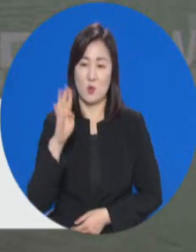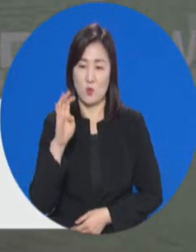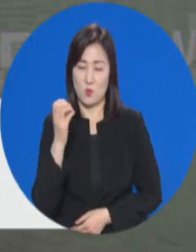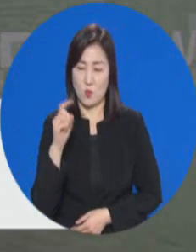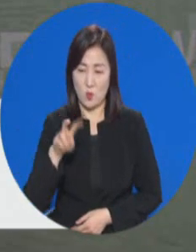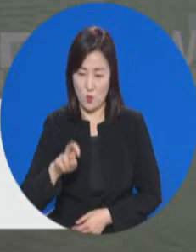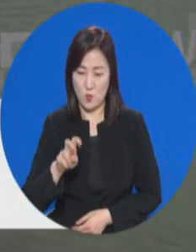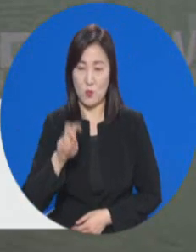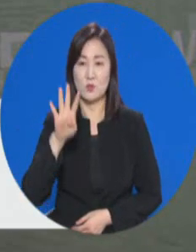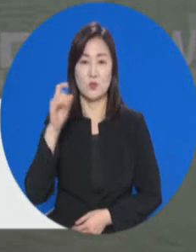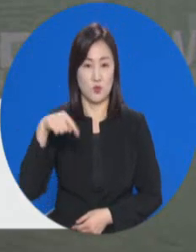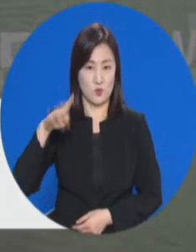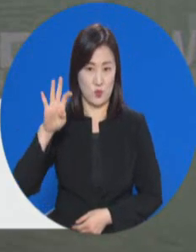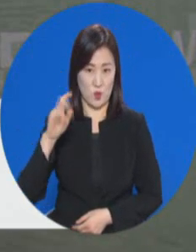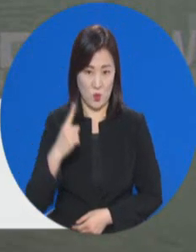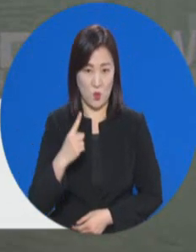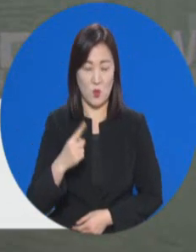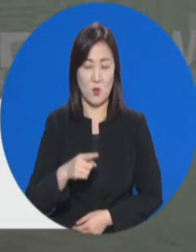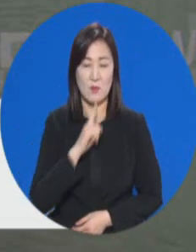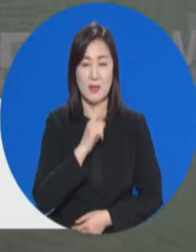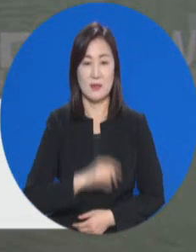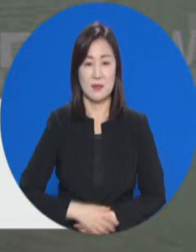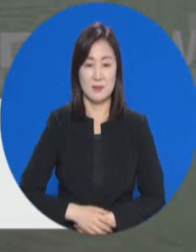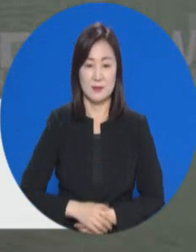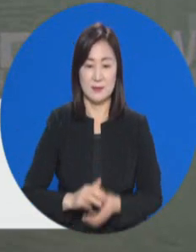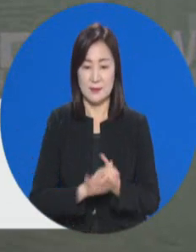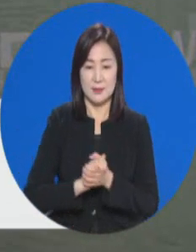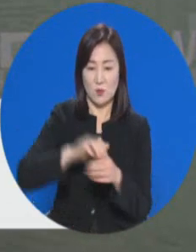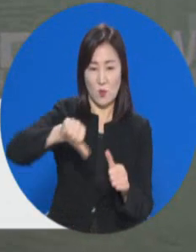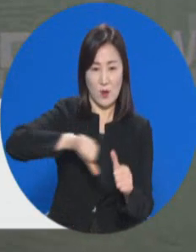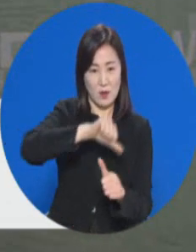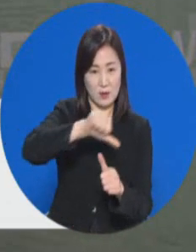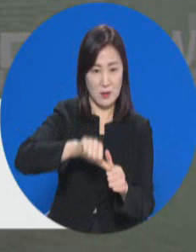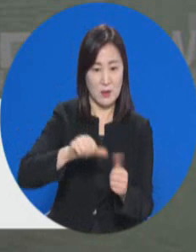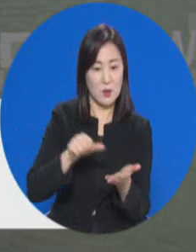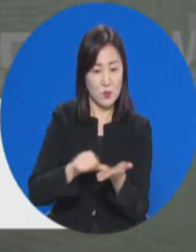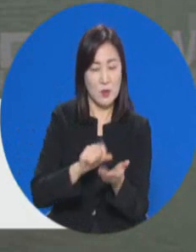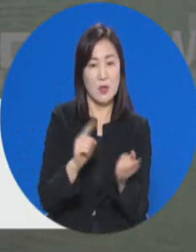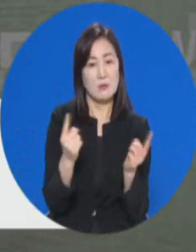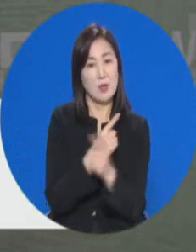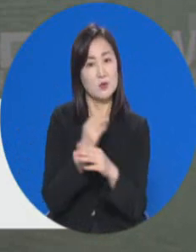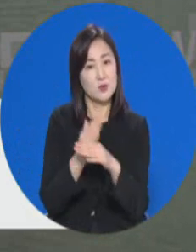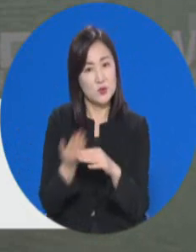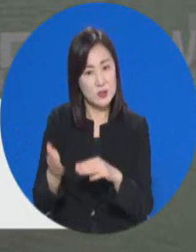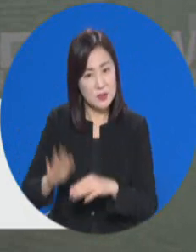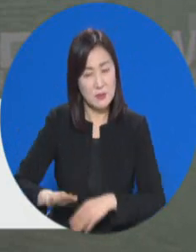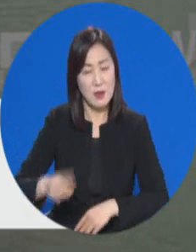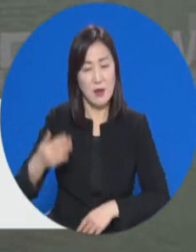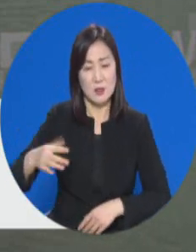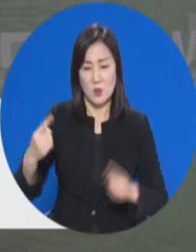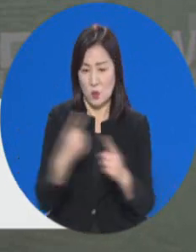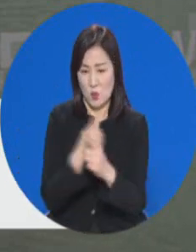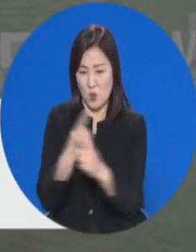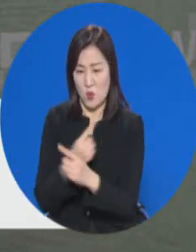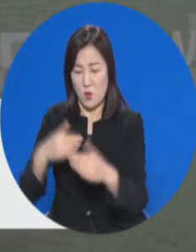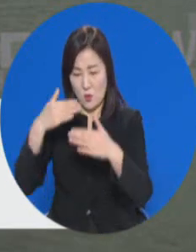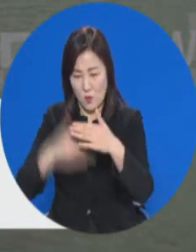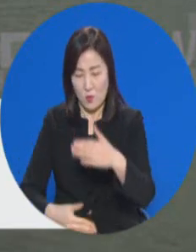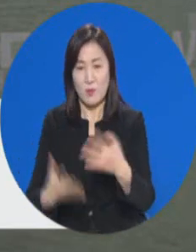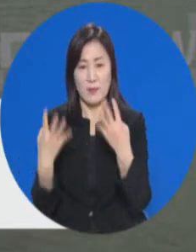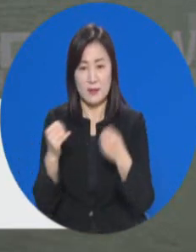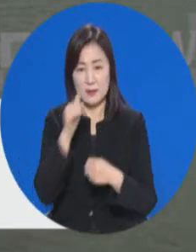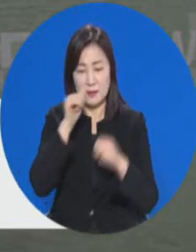지목되고 있습니다. 친환경 소재로 바꾸고 있다고는 하지만 여전히 교체해야 할 부표가 전남